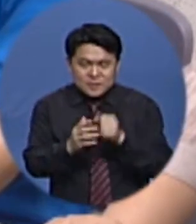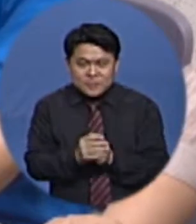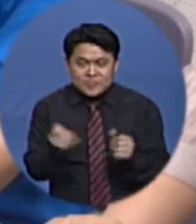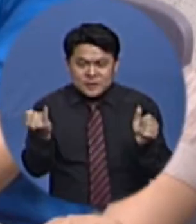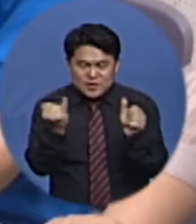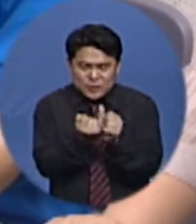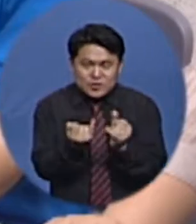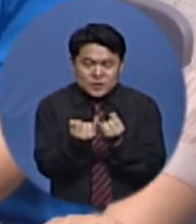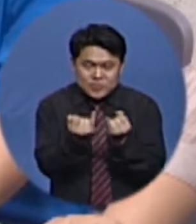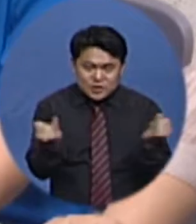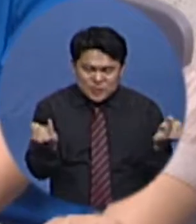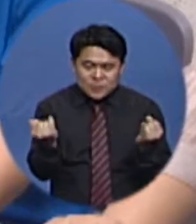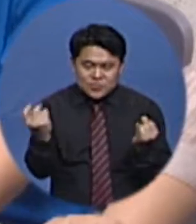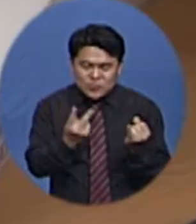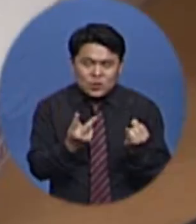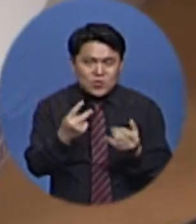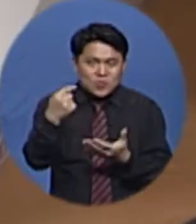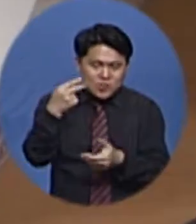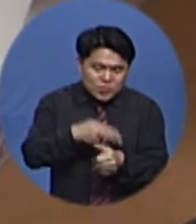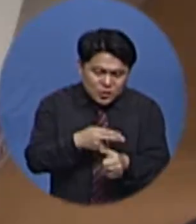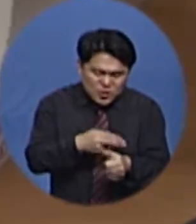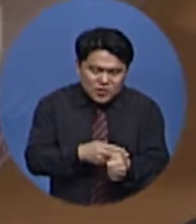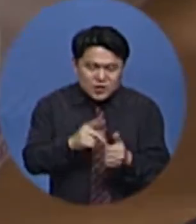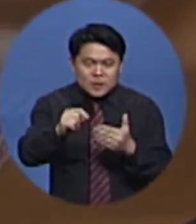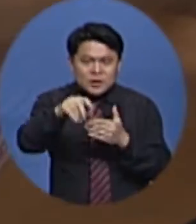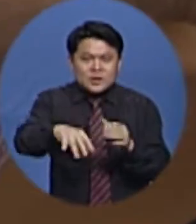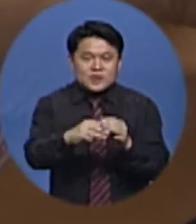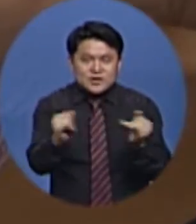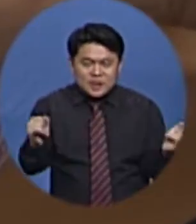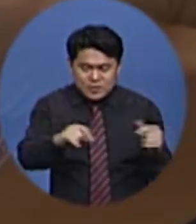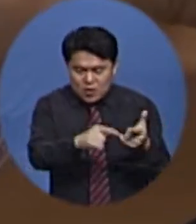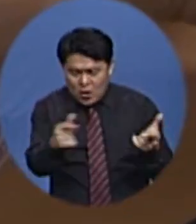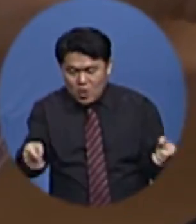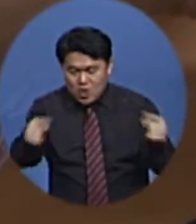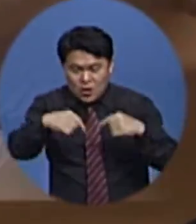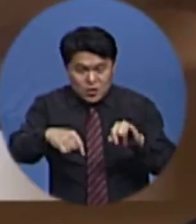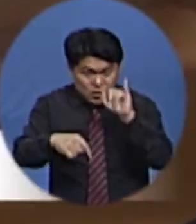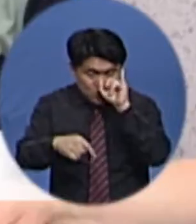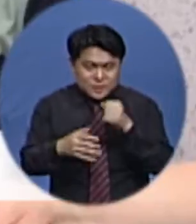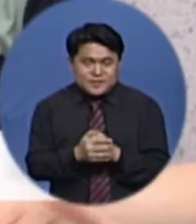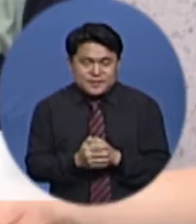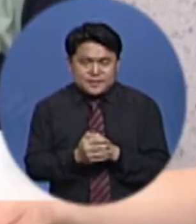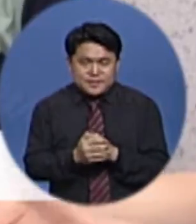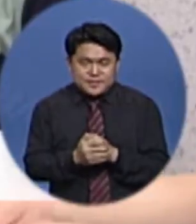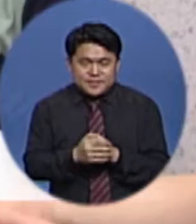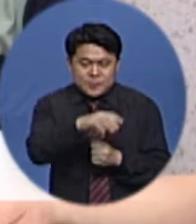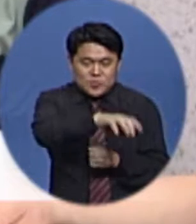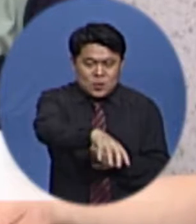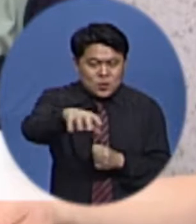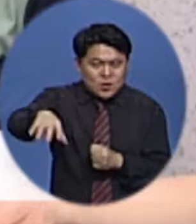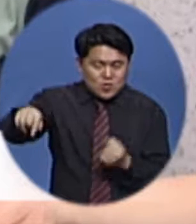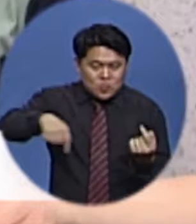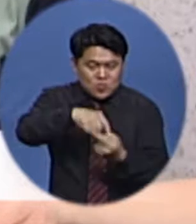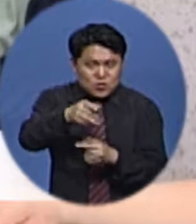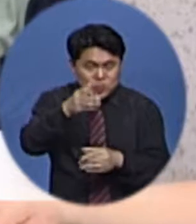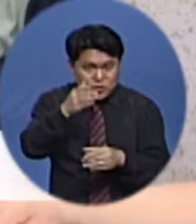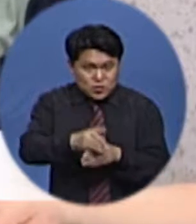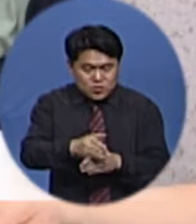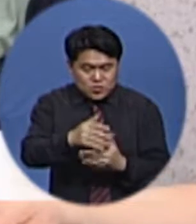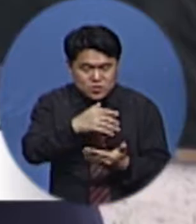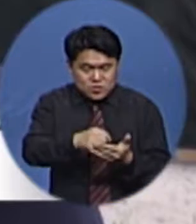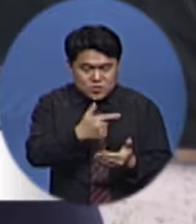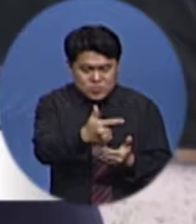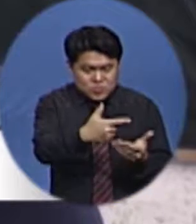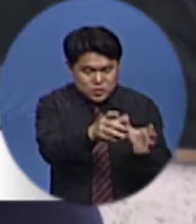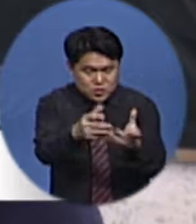내국인 강사, 지역 주민 등 참여 대상도 다양합니다. 경기도는 도내 각 지역에서 운영 중이던 6개